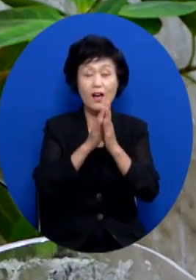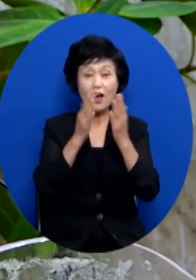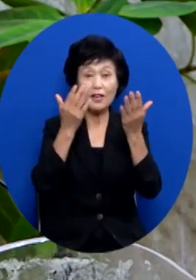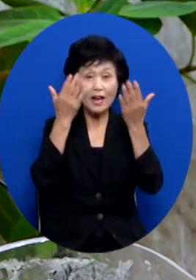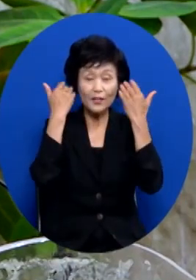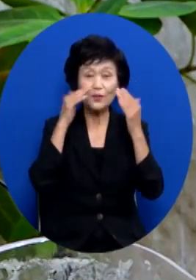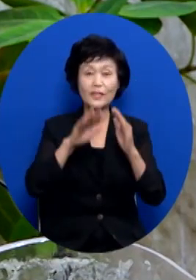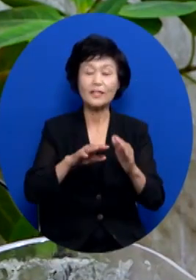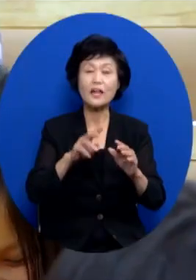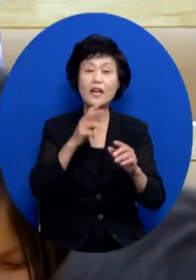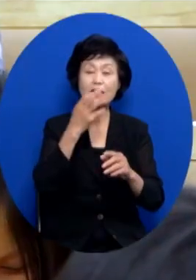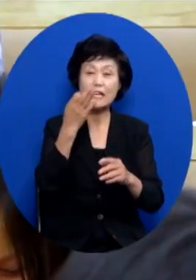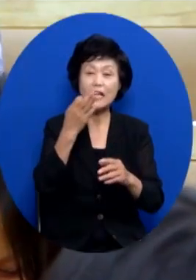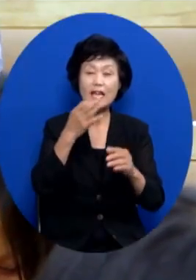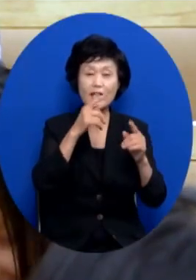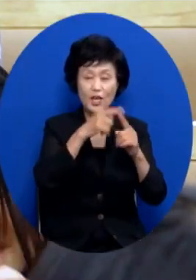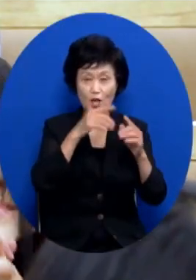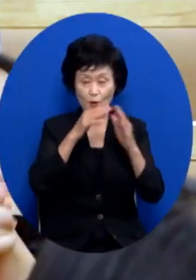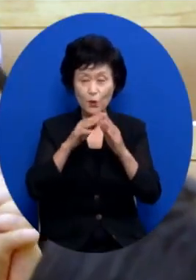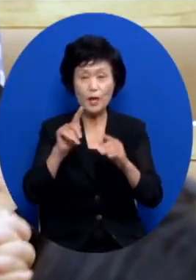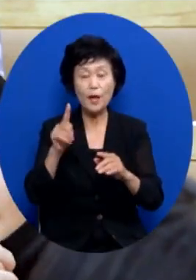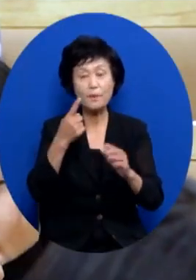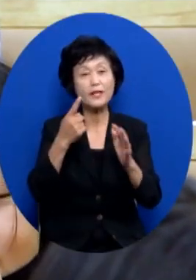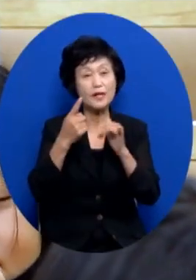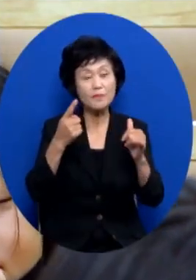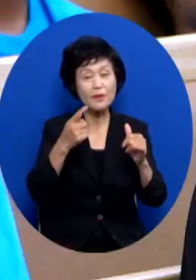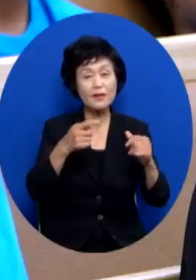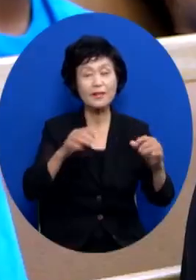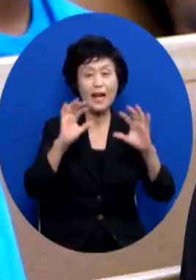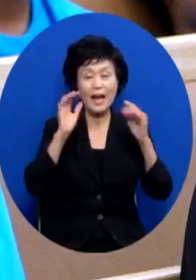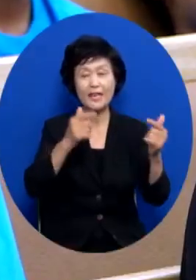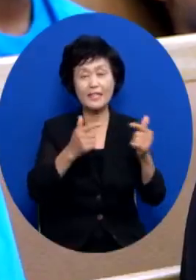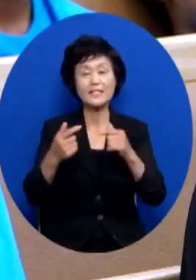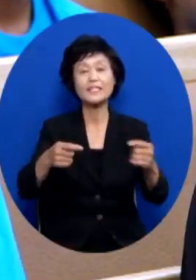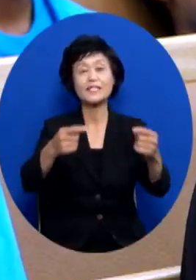어린이들이 참석, 성서학습과 레크레이션, 달란트 시장 등이 진행됐습니다.